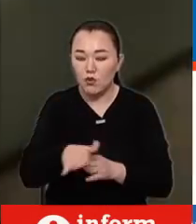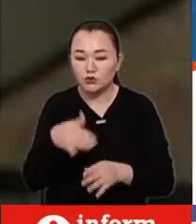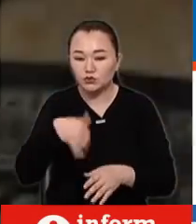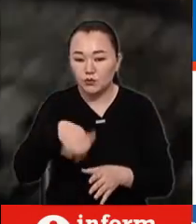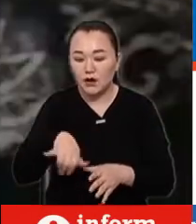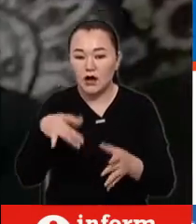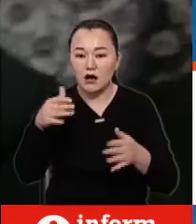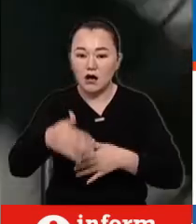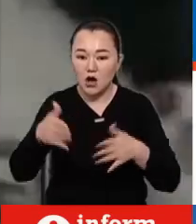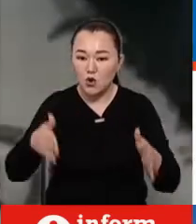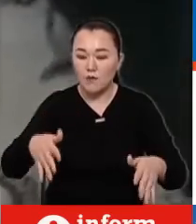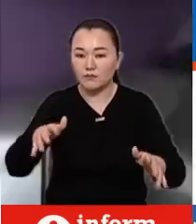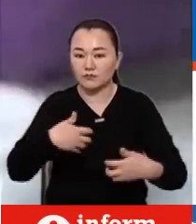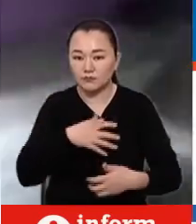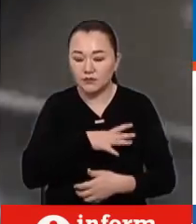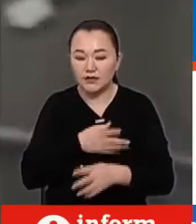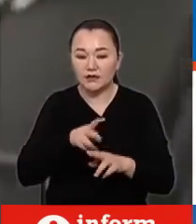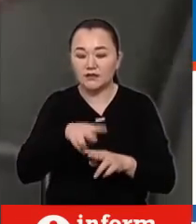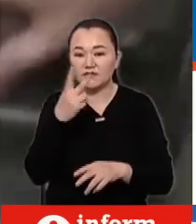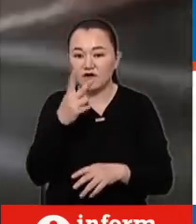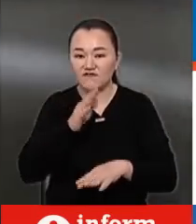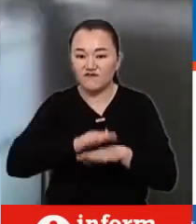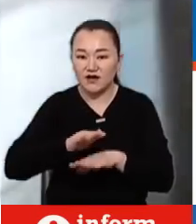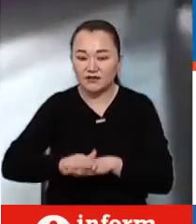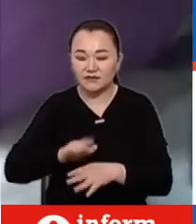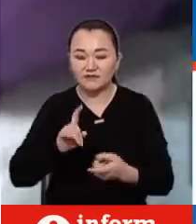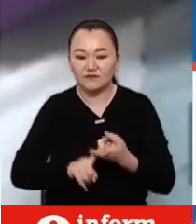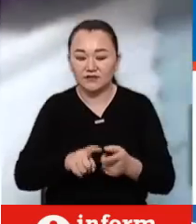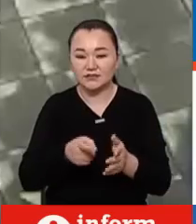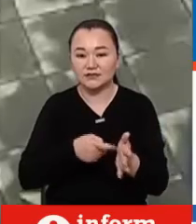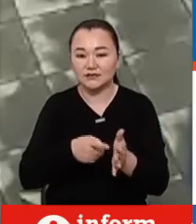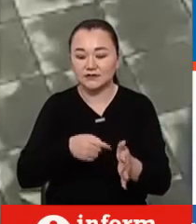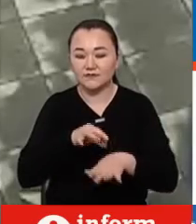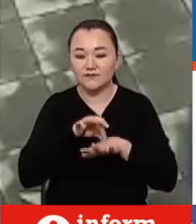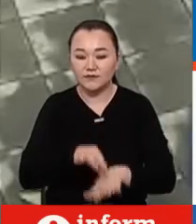қораптар тәркіленген еді. Қазір осы екі факті бойынша тергеу жүріп жатыр.